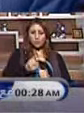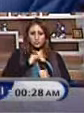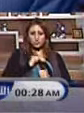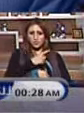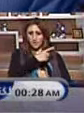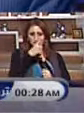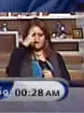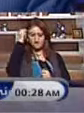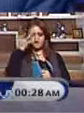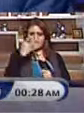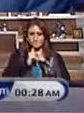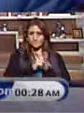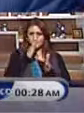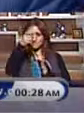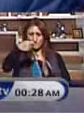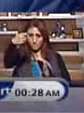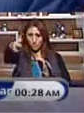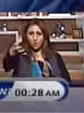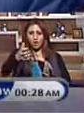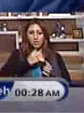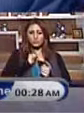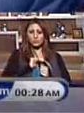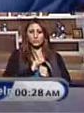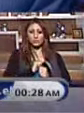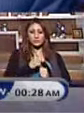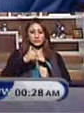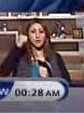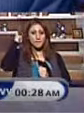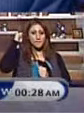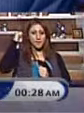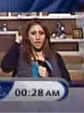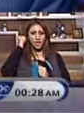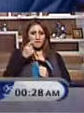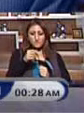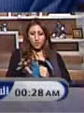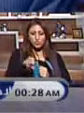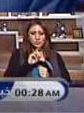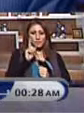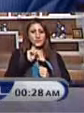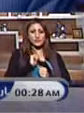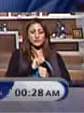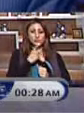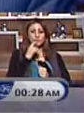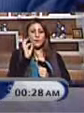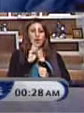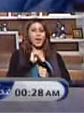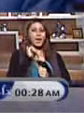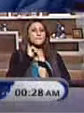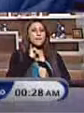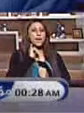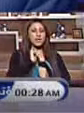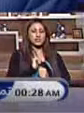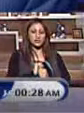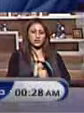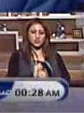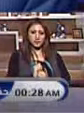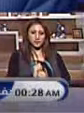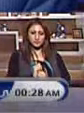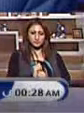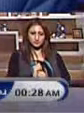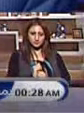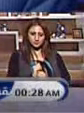اي واحد يمر سبحان الله العظيم سوف ياخذ لما الامانه تنتشر في المجتمع القضيه لا تحتاج الى اشهار السيف